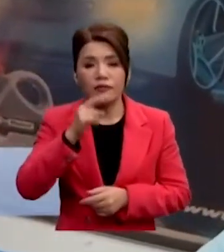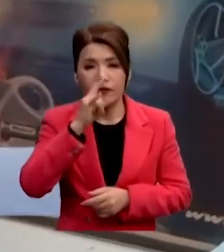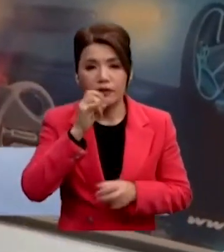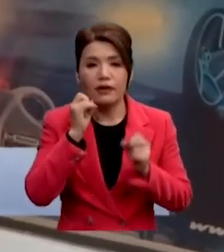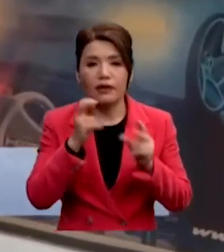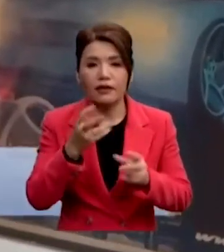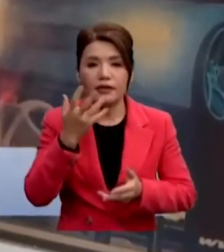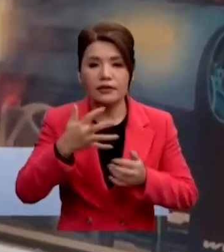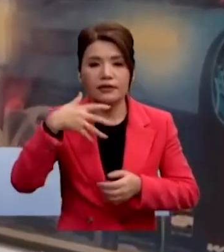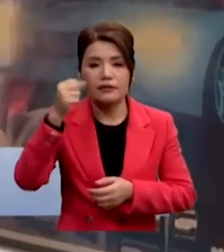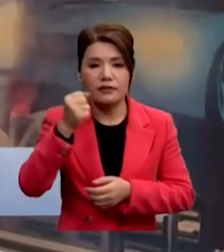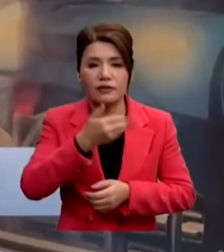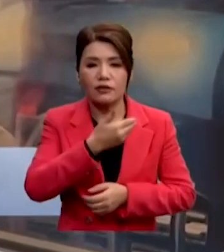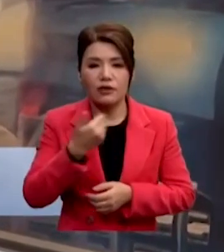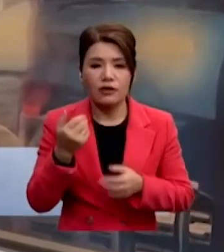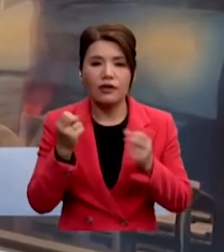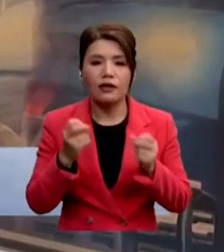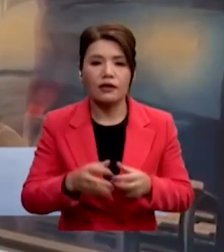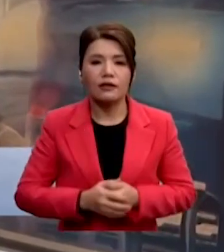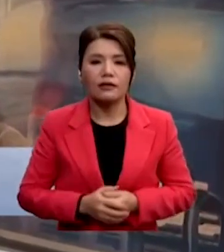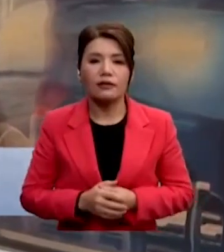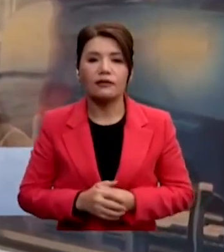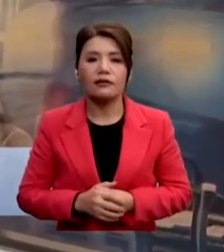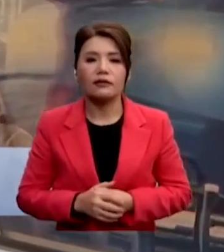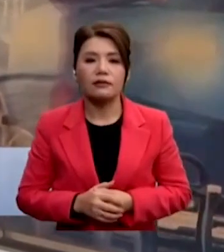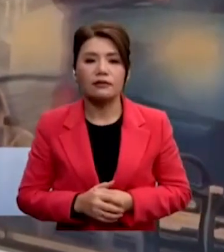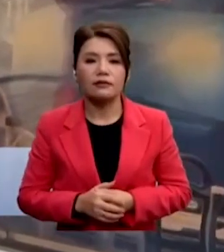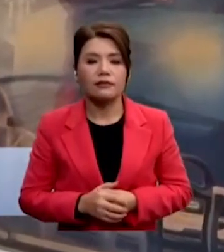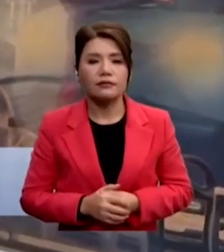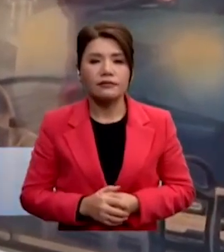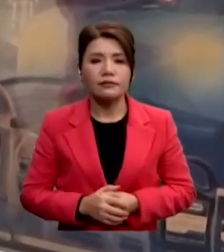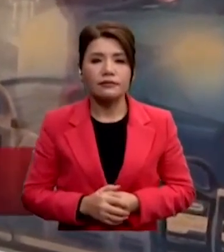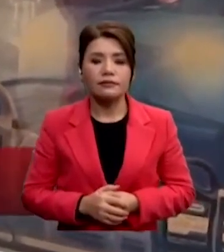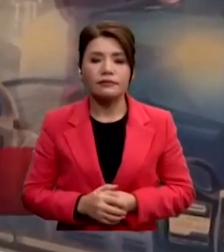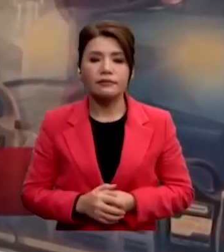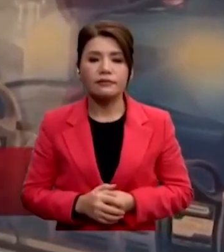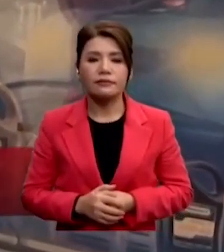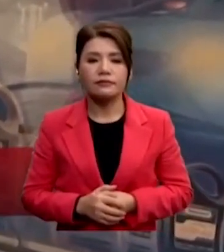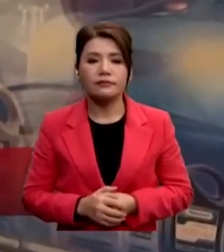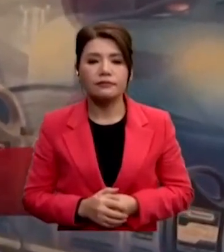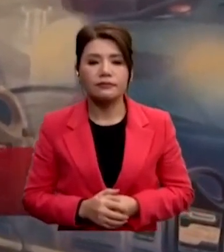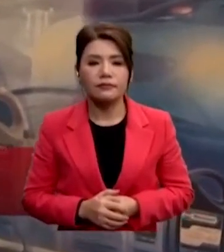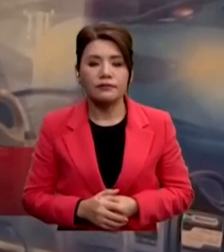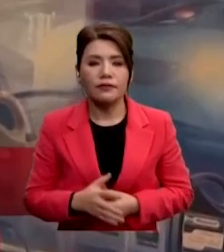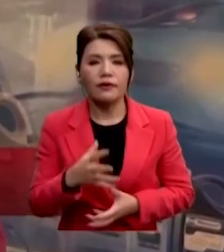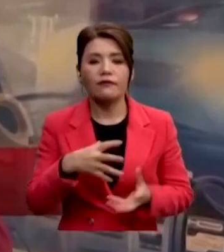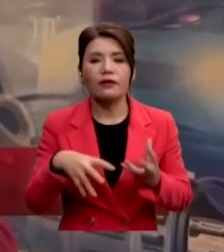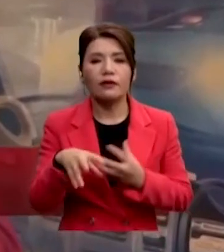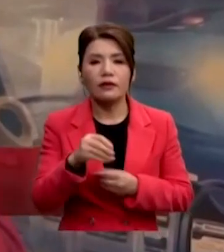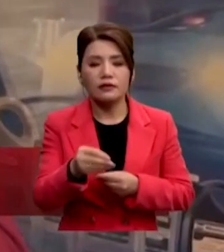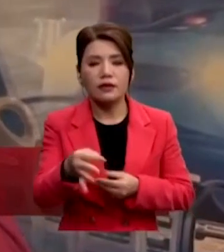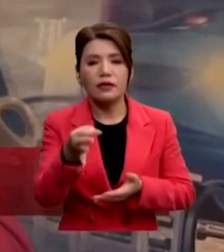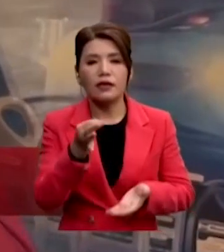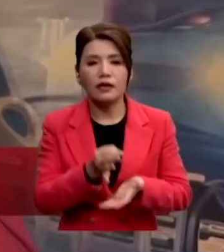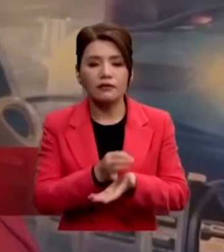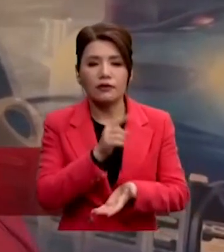нет? Скажите мне, пожалуйста. Не знаю. Это все,